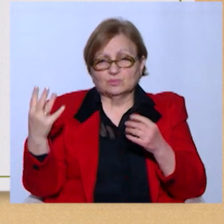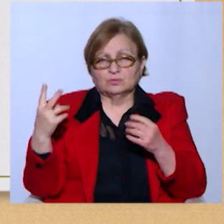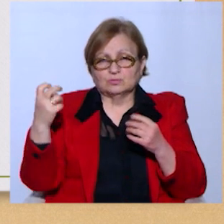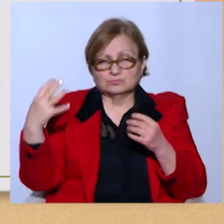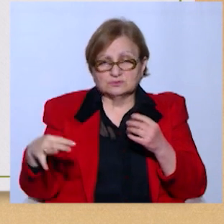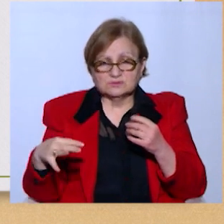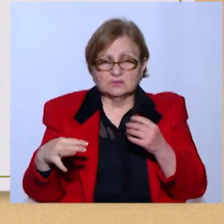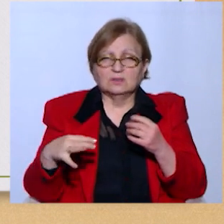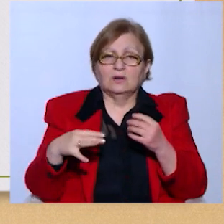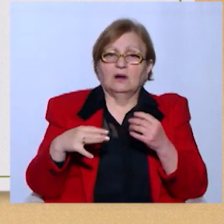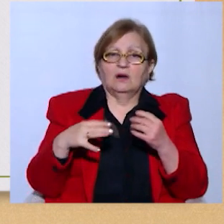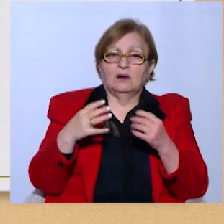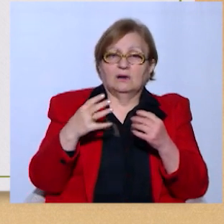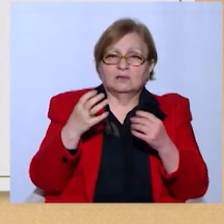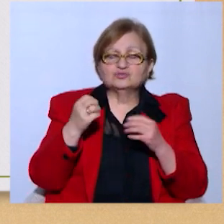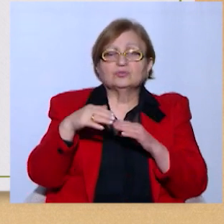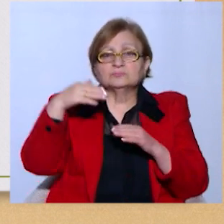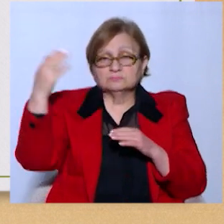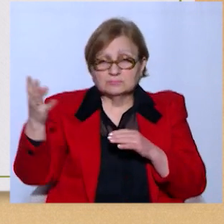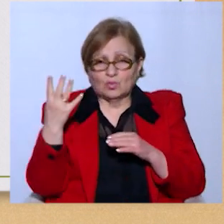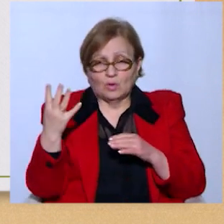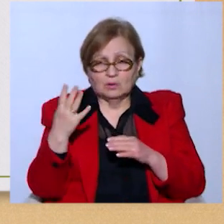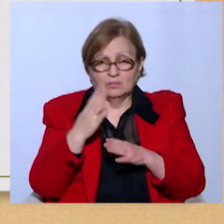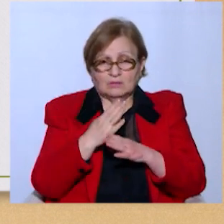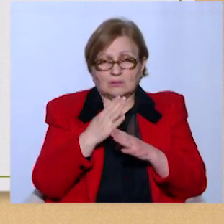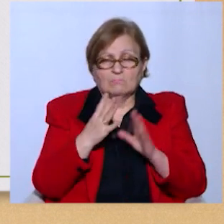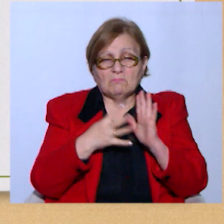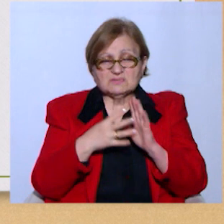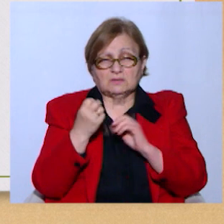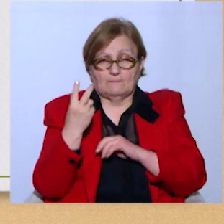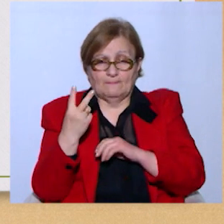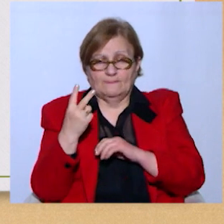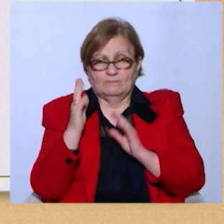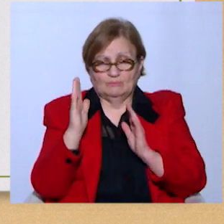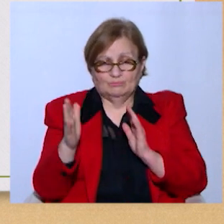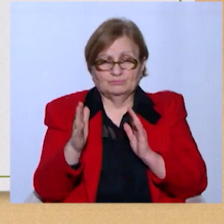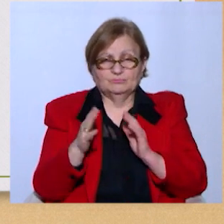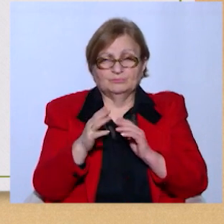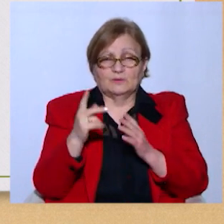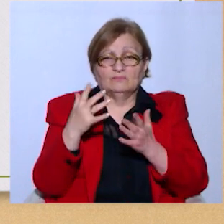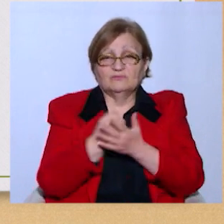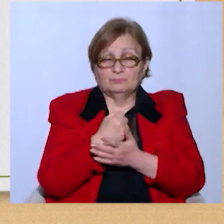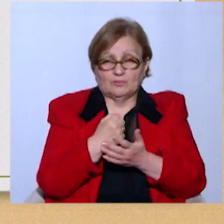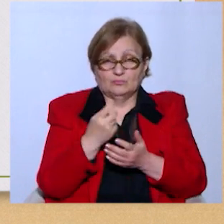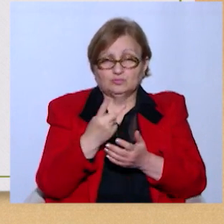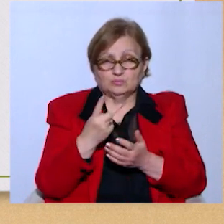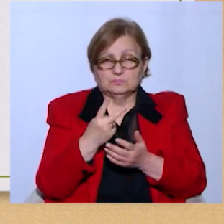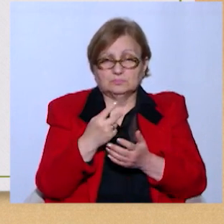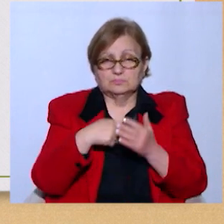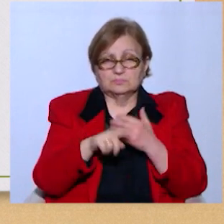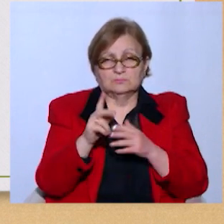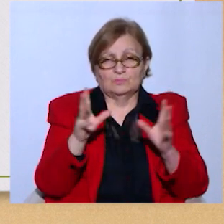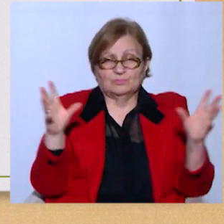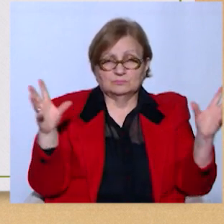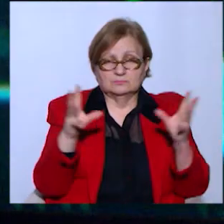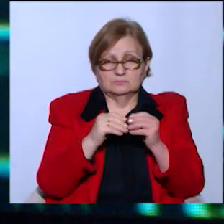ჯამი 240, კიდევ შემდეგი 4 წევრის ჯამი, ანუ მე-9-დან მე-12 წევრის ჩათვლით წევრები ვიპოვოთ და მერე 12-ივე